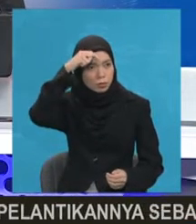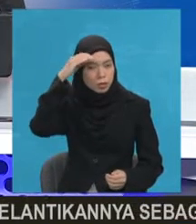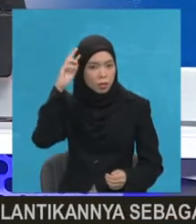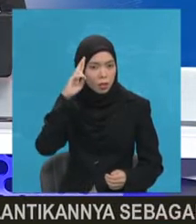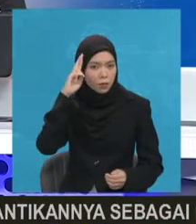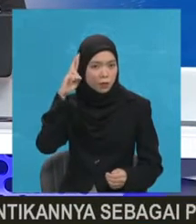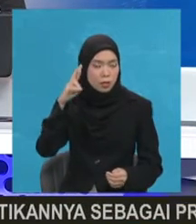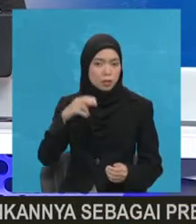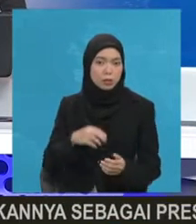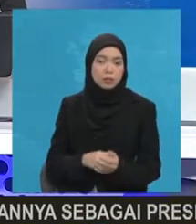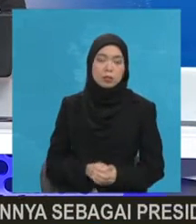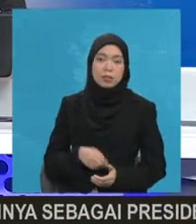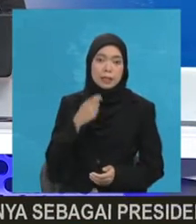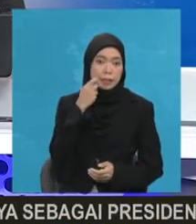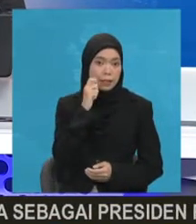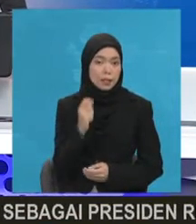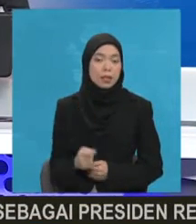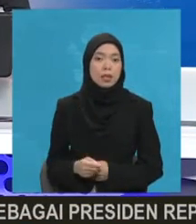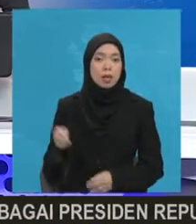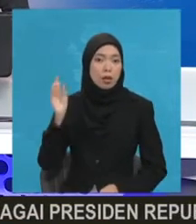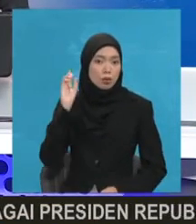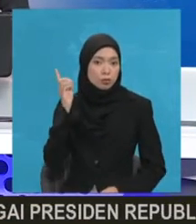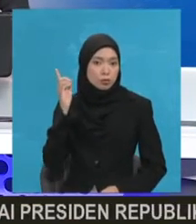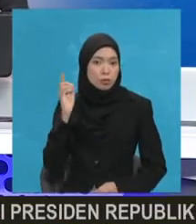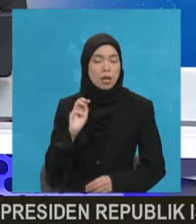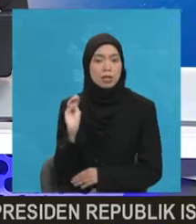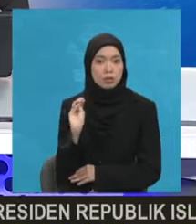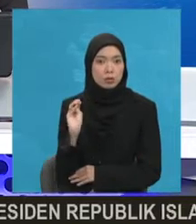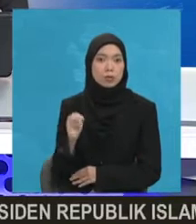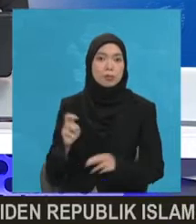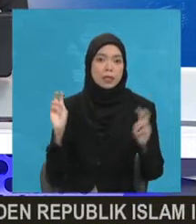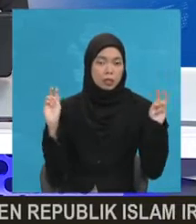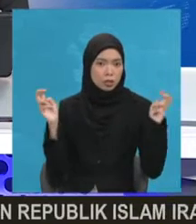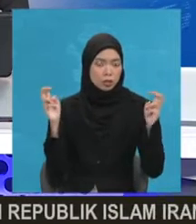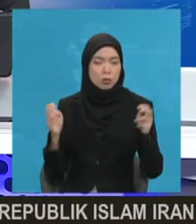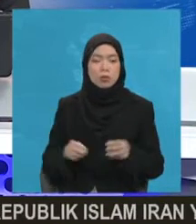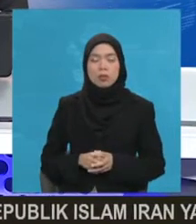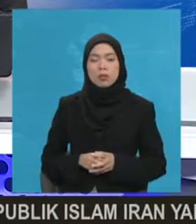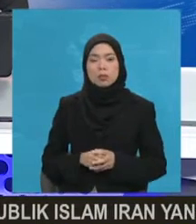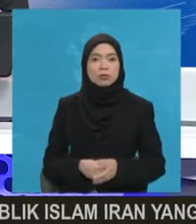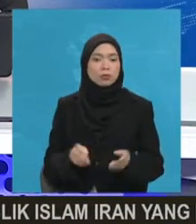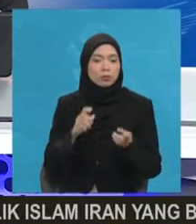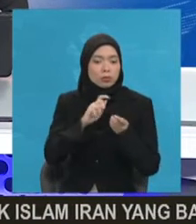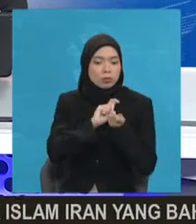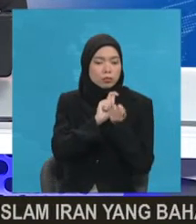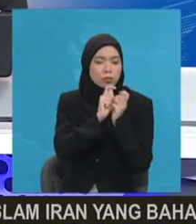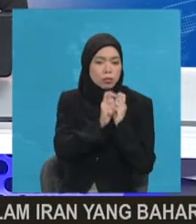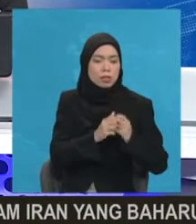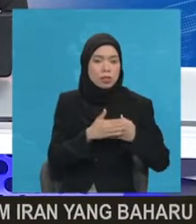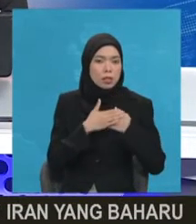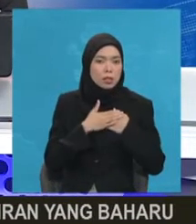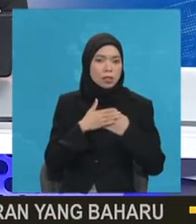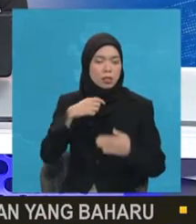jumaat pada hari ini dengan tajuk melakukan perubahan dengan hijrah menurut kutbah Jumat lagi peristiwa